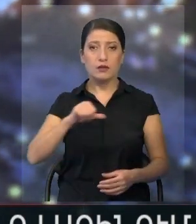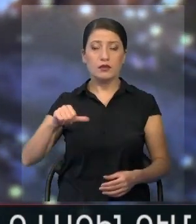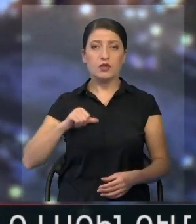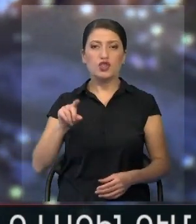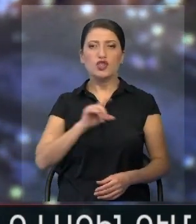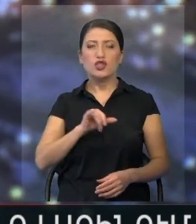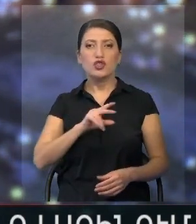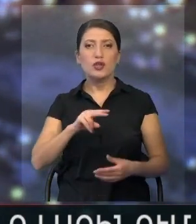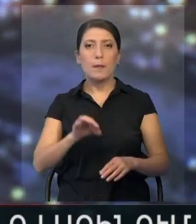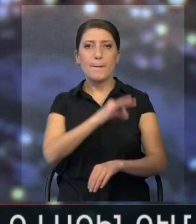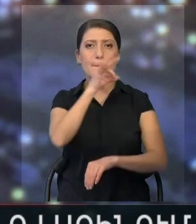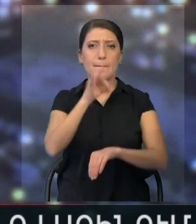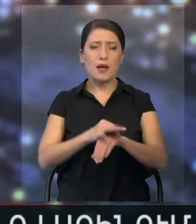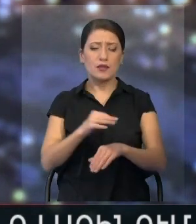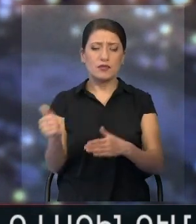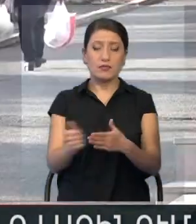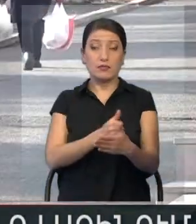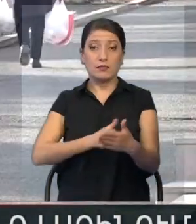հնարավոր զարգացումների պատասխանատվությունը։